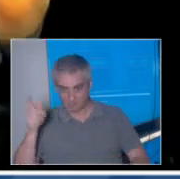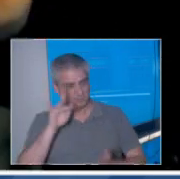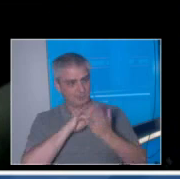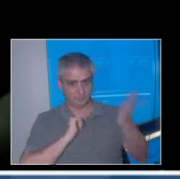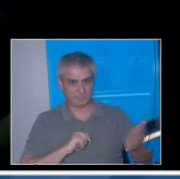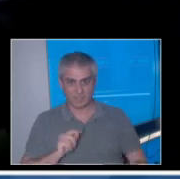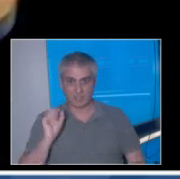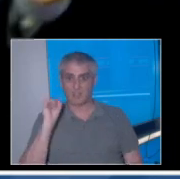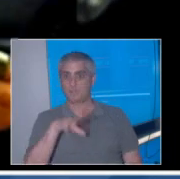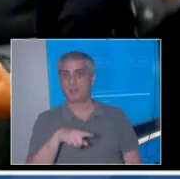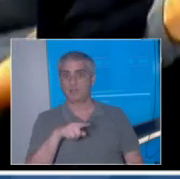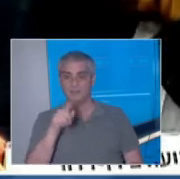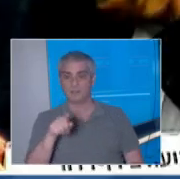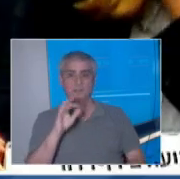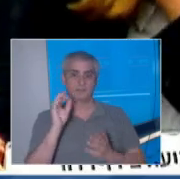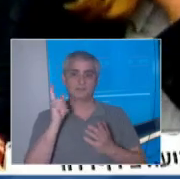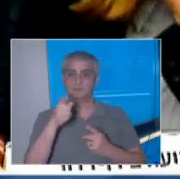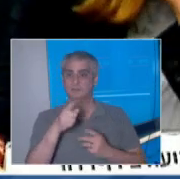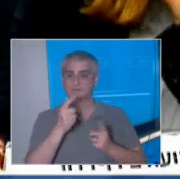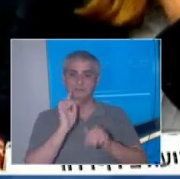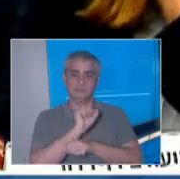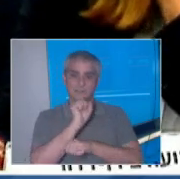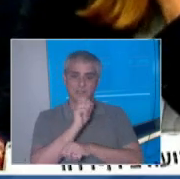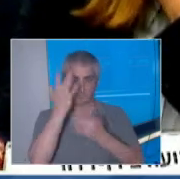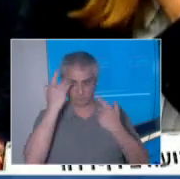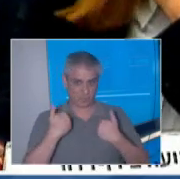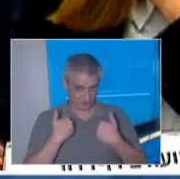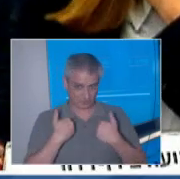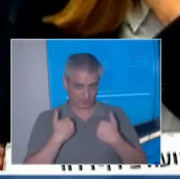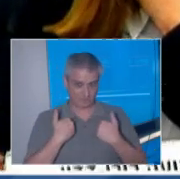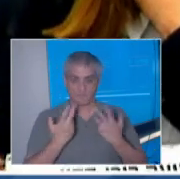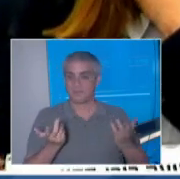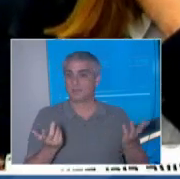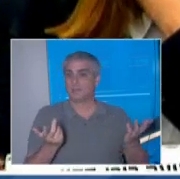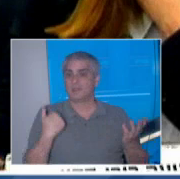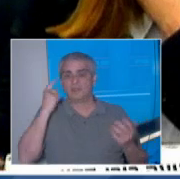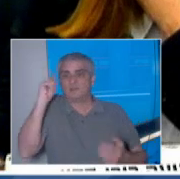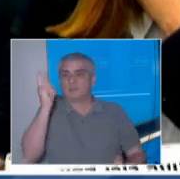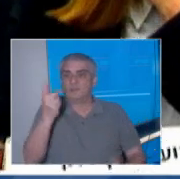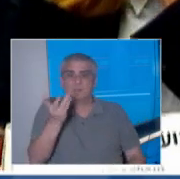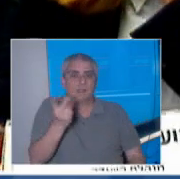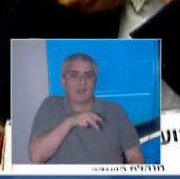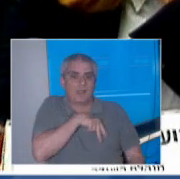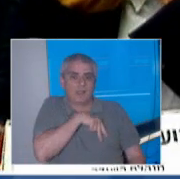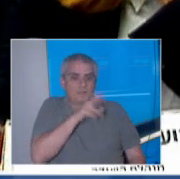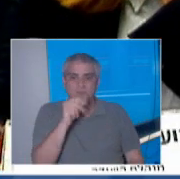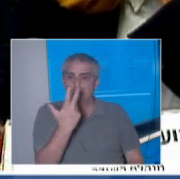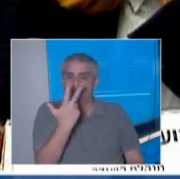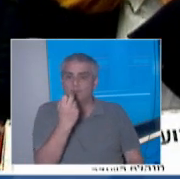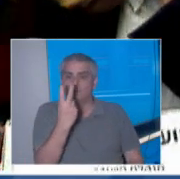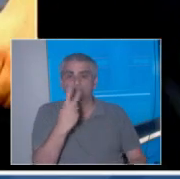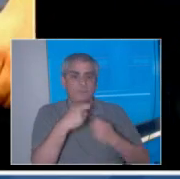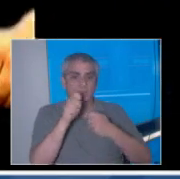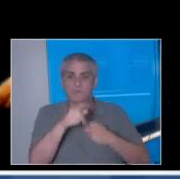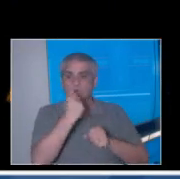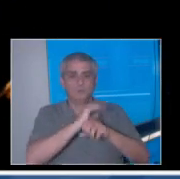שם. זה סעיף? שם. זה הסתייגות שמתחשבת בי, אתה אומר. אני רואה אותך אחראית לזה, כי יש לכם 32